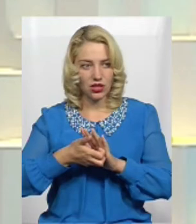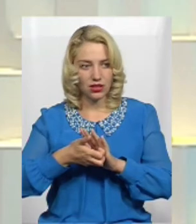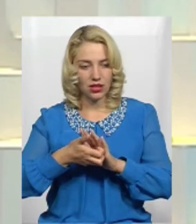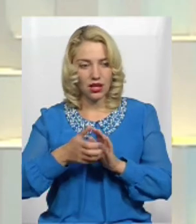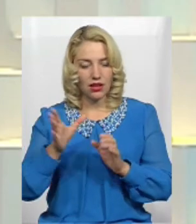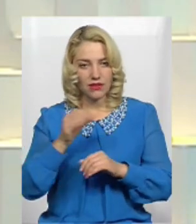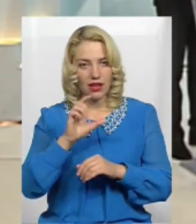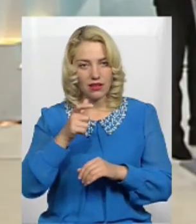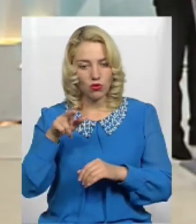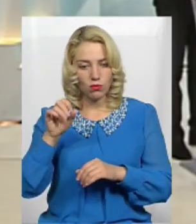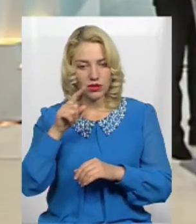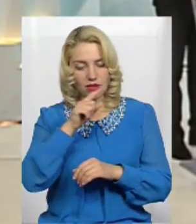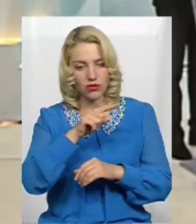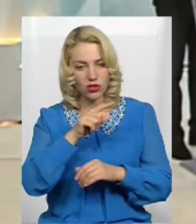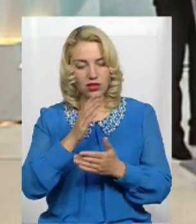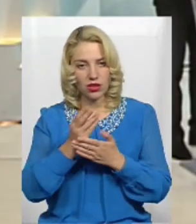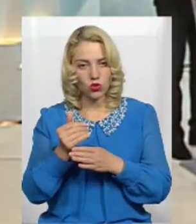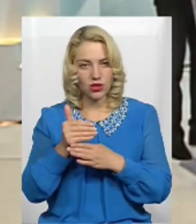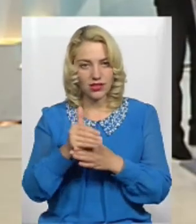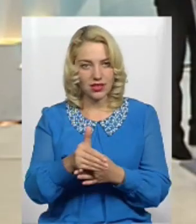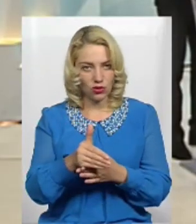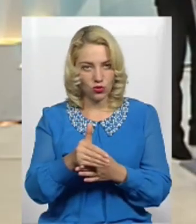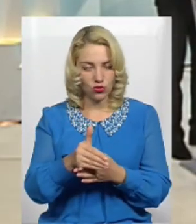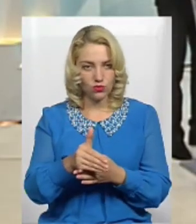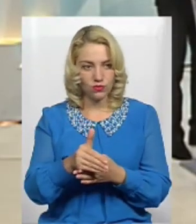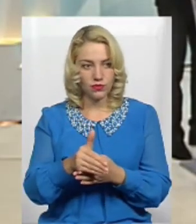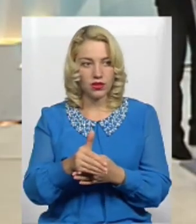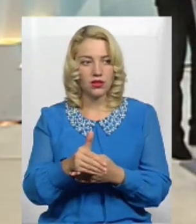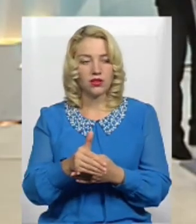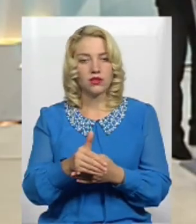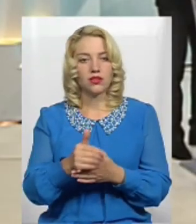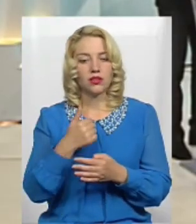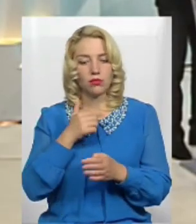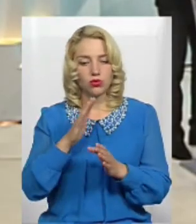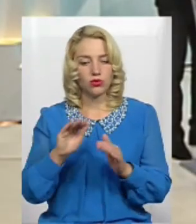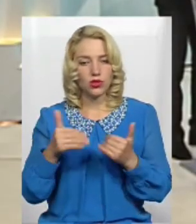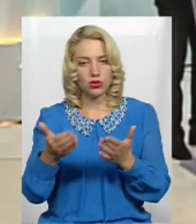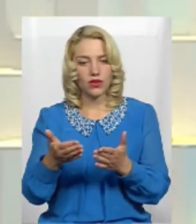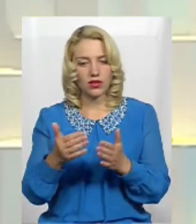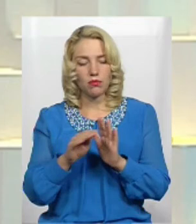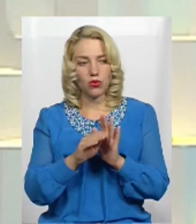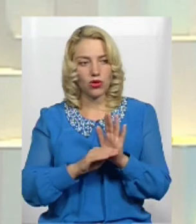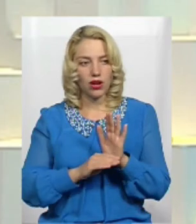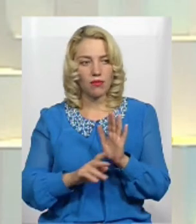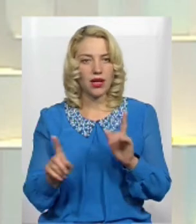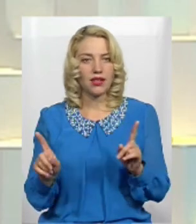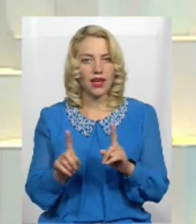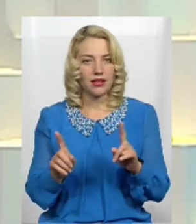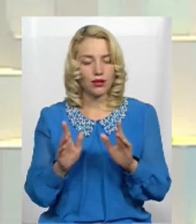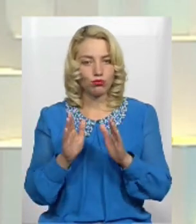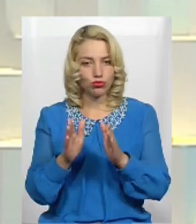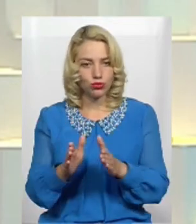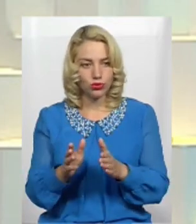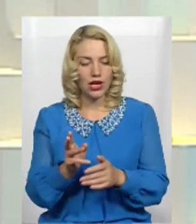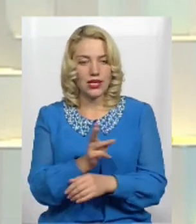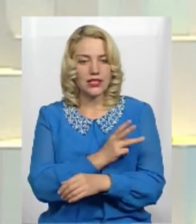всій Європі ця галузь є дотаційною. Тобто я буду ініціювати певні програми, які